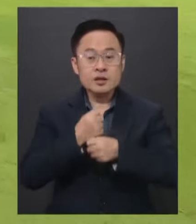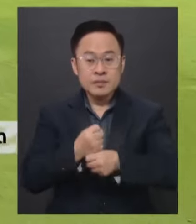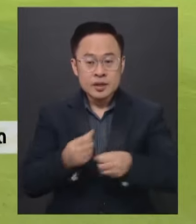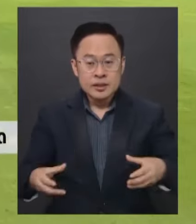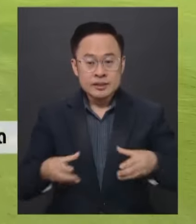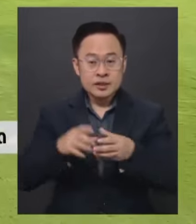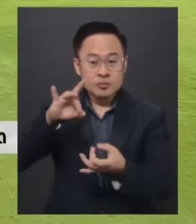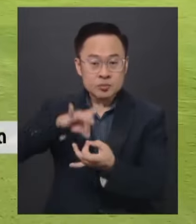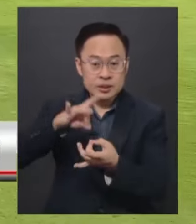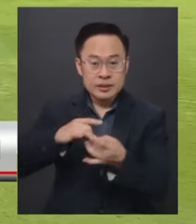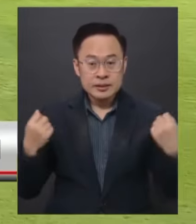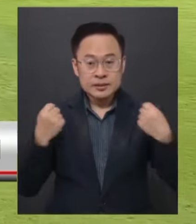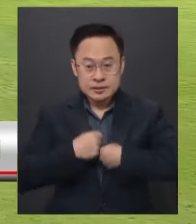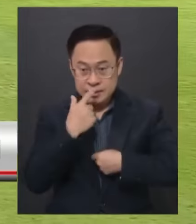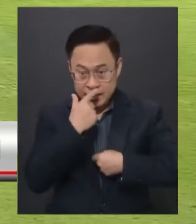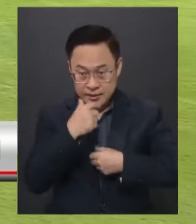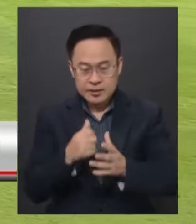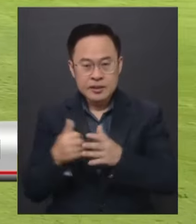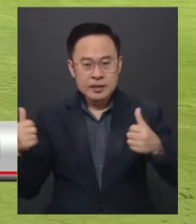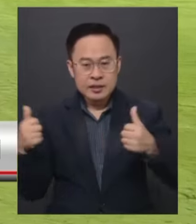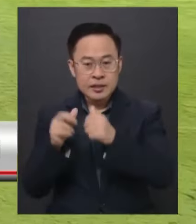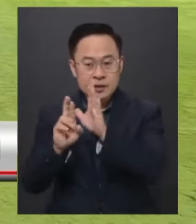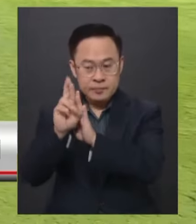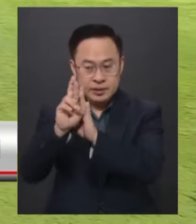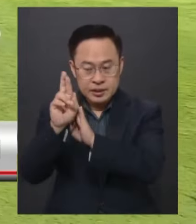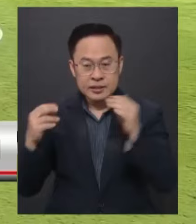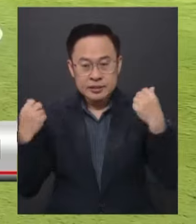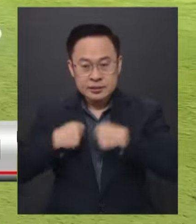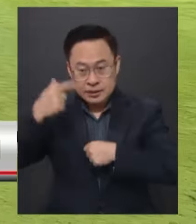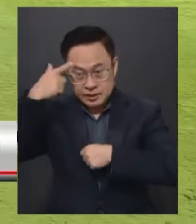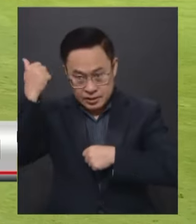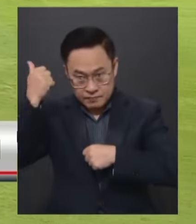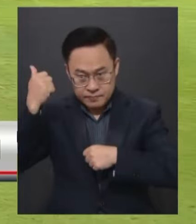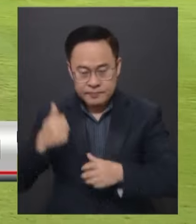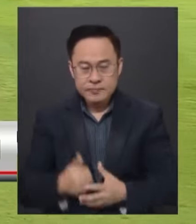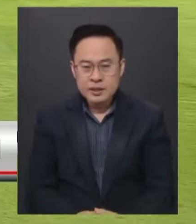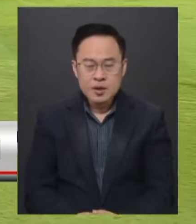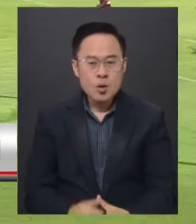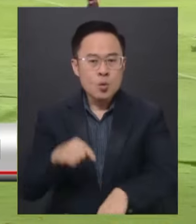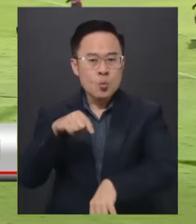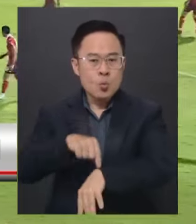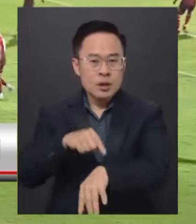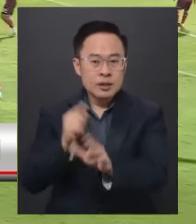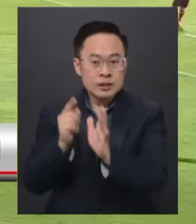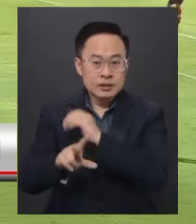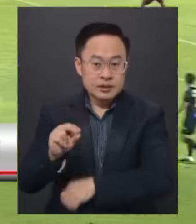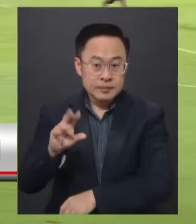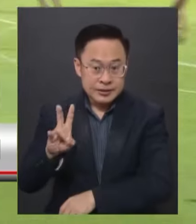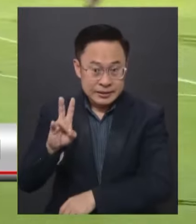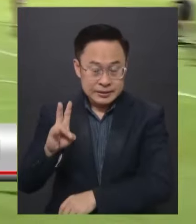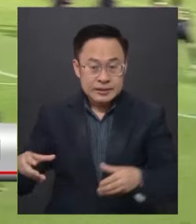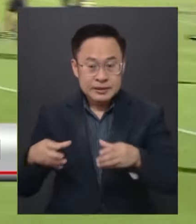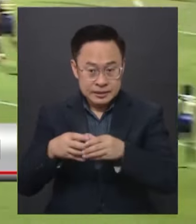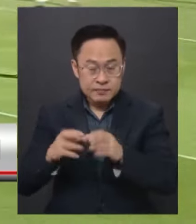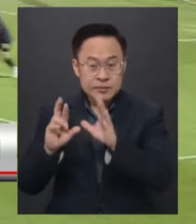ทัย FC ชุดสีแดงค่ะต้อนรับการมาเยือนสิงห์เชียงรายชุดสีดำค่ะเริ่มเกมมา37นาทีค่ะเป็นเชียงรายทีมเยือนที่